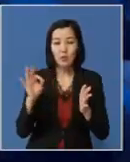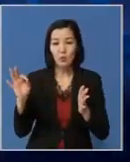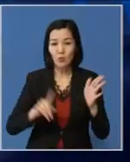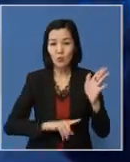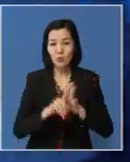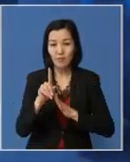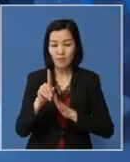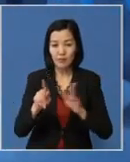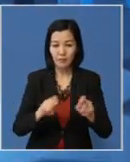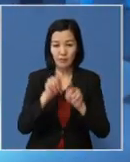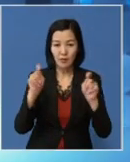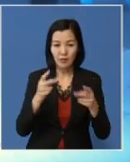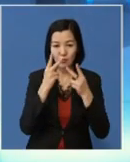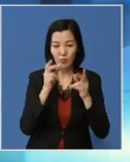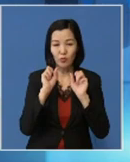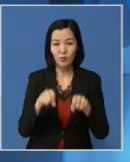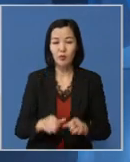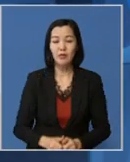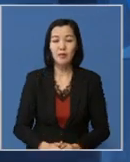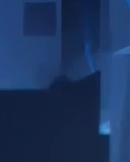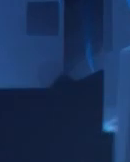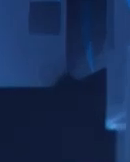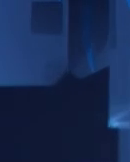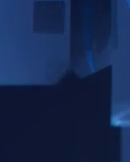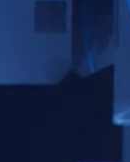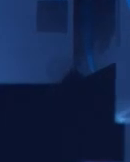Мәди Байбосынов, Жетісу, Талдықорған.